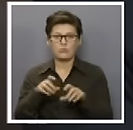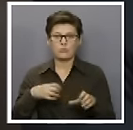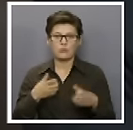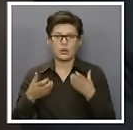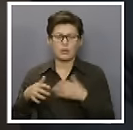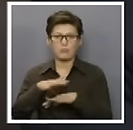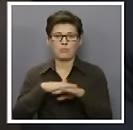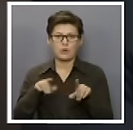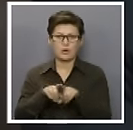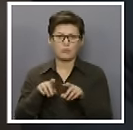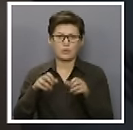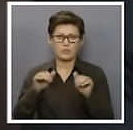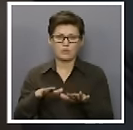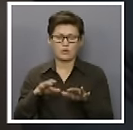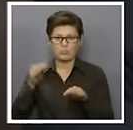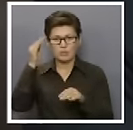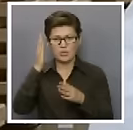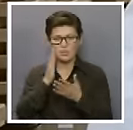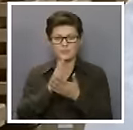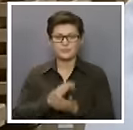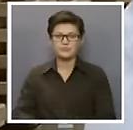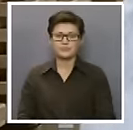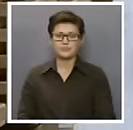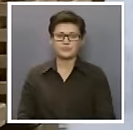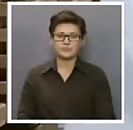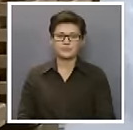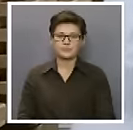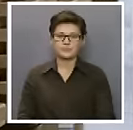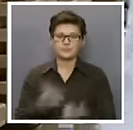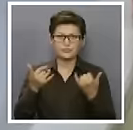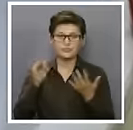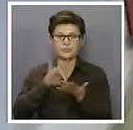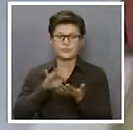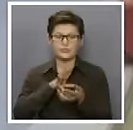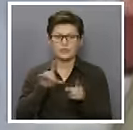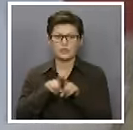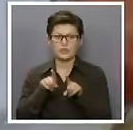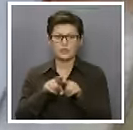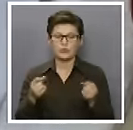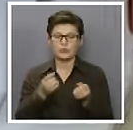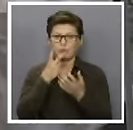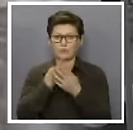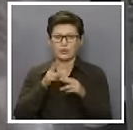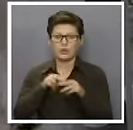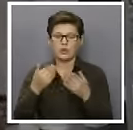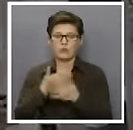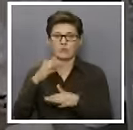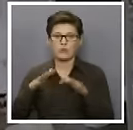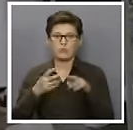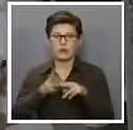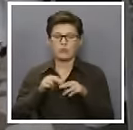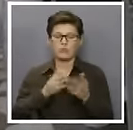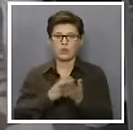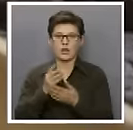талқылап, шешу жолын қарастыруымыз дұрыс деп санаймын. Биыл қаланың тағам өндірісіне қолдау көрсетіліп, жаңа деңгейге көтерілмек. Бұл